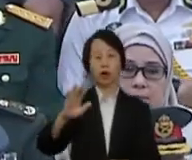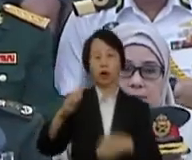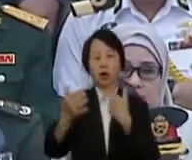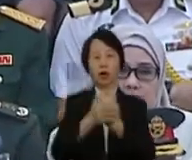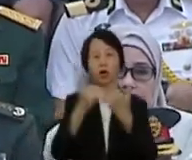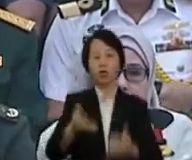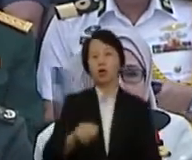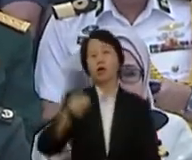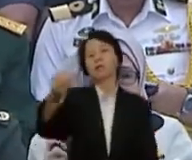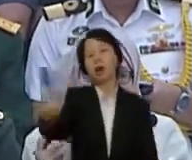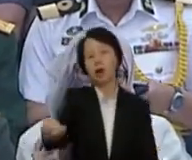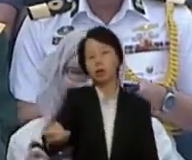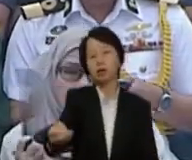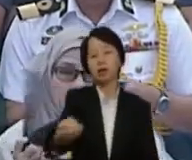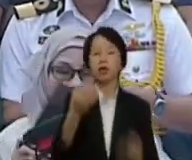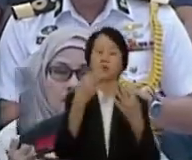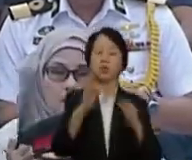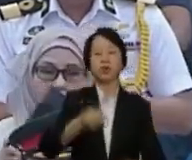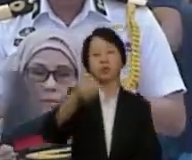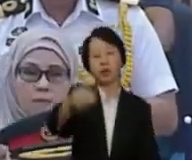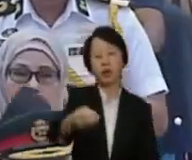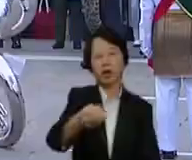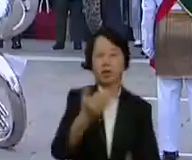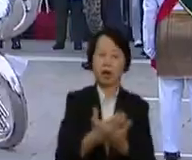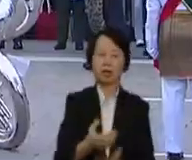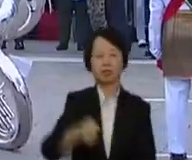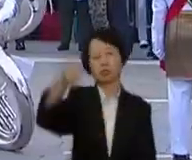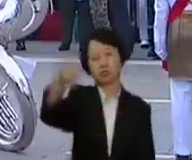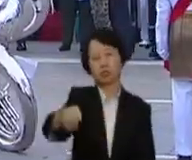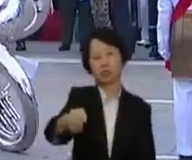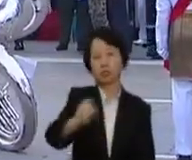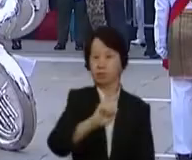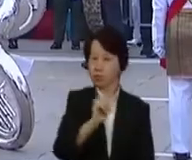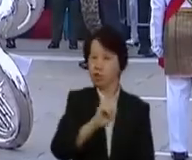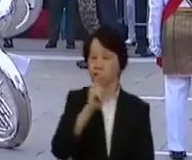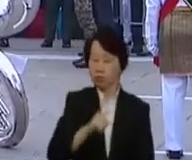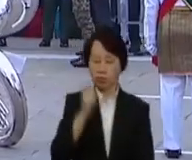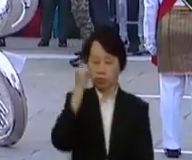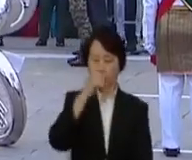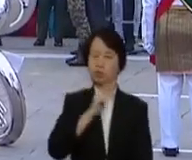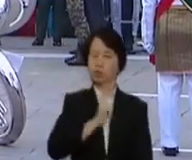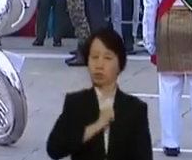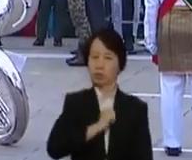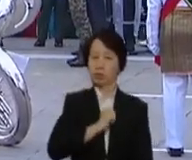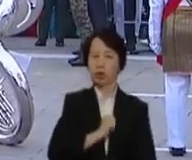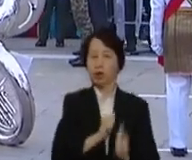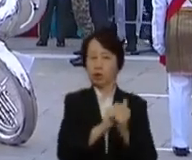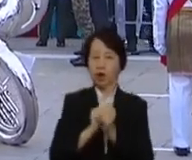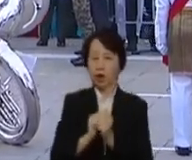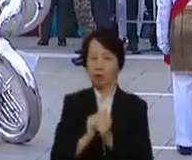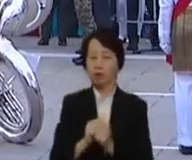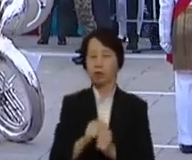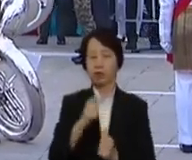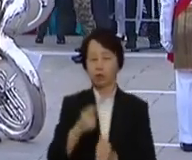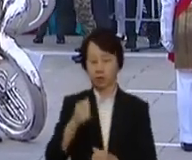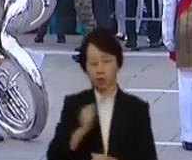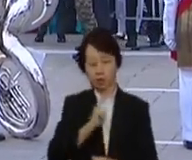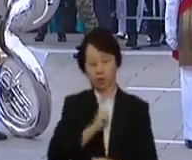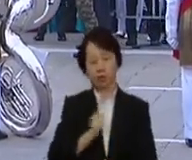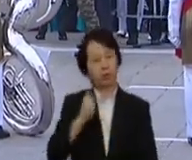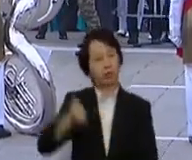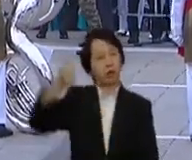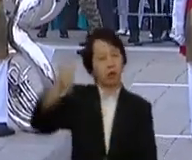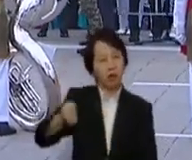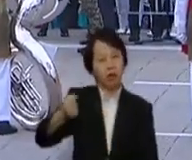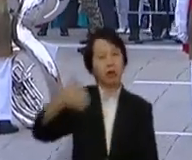orang bagi yang percuma baru kita nak kibarkan. Kena ada kesedaran di dalam diri untuk sama-sama kita kibarkan Jalur